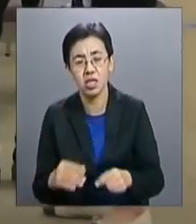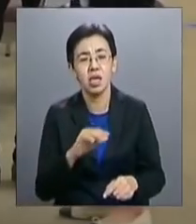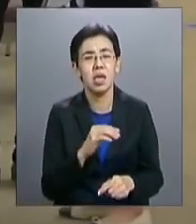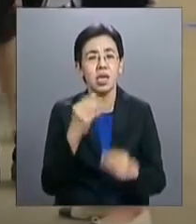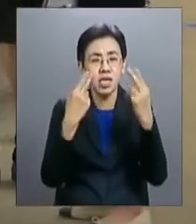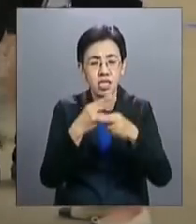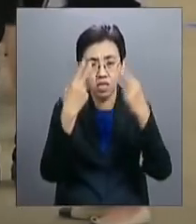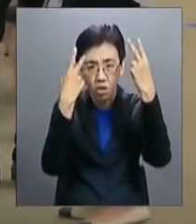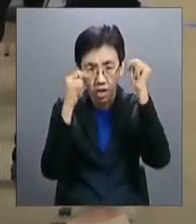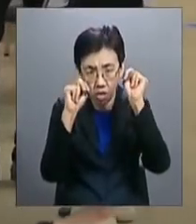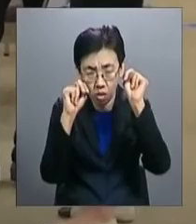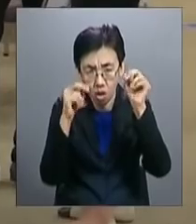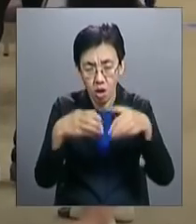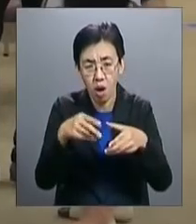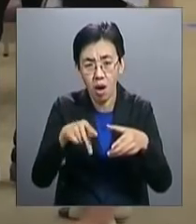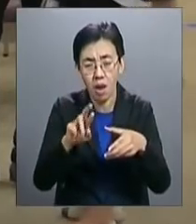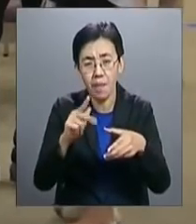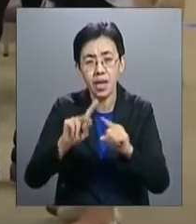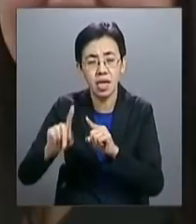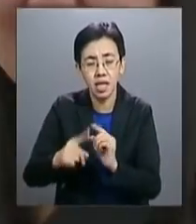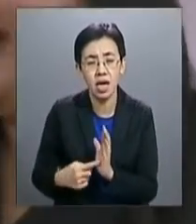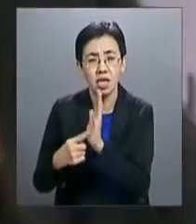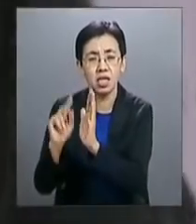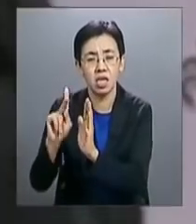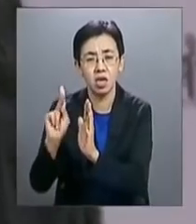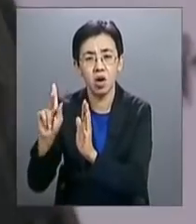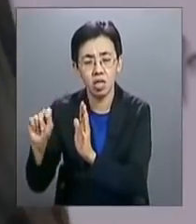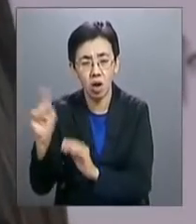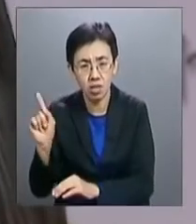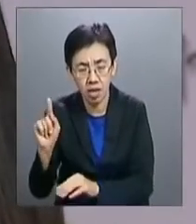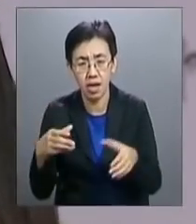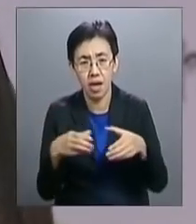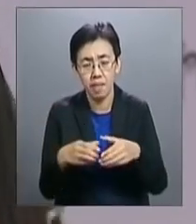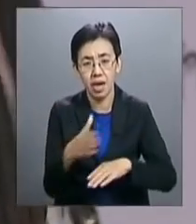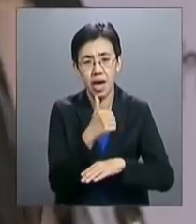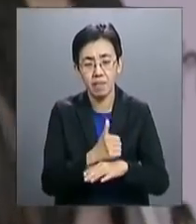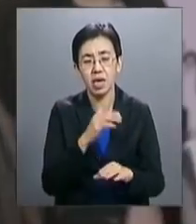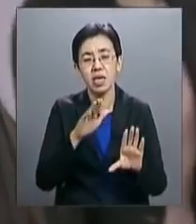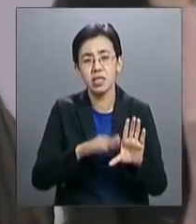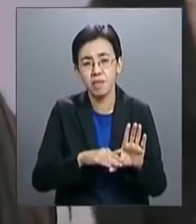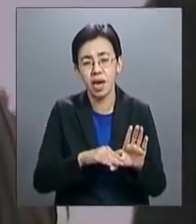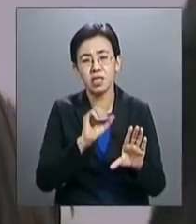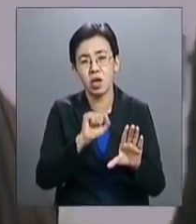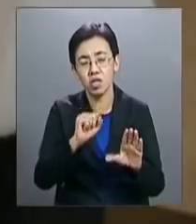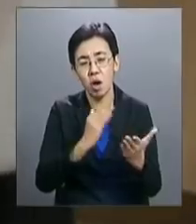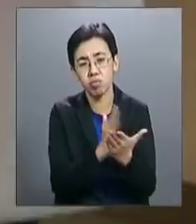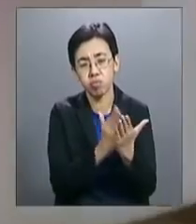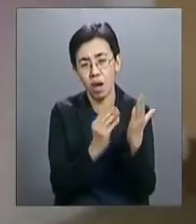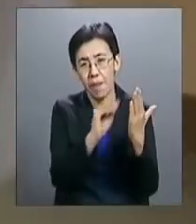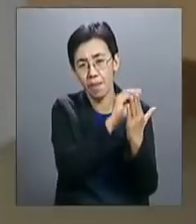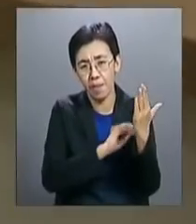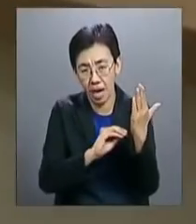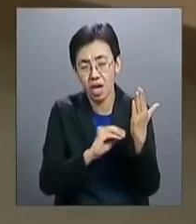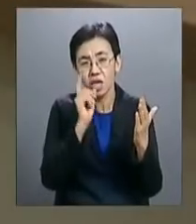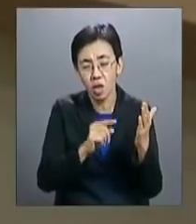ายกรัฐมนตรีของพรรคสามารถยื่นต่อกกต.ได้เมื่อพรรคการเมืองนั้นส่งผู้สมัครรับเลือกตั้งส.ส.เขตแล้วอย่างน้อย1เ